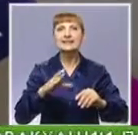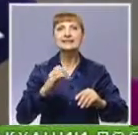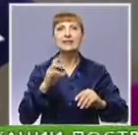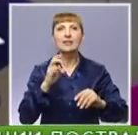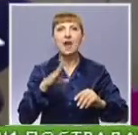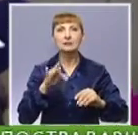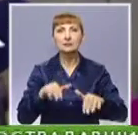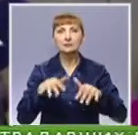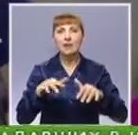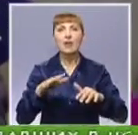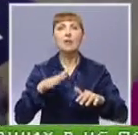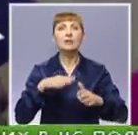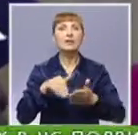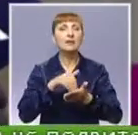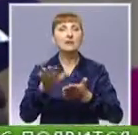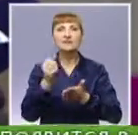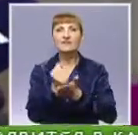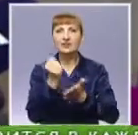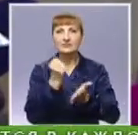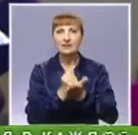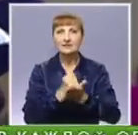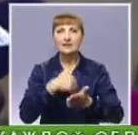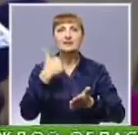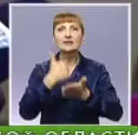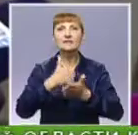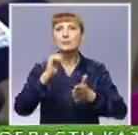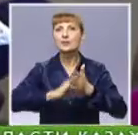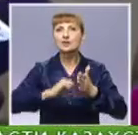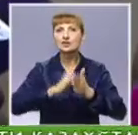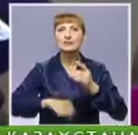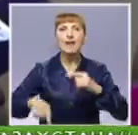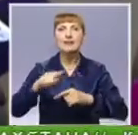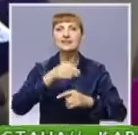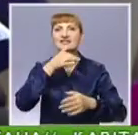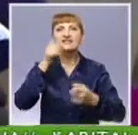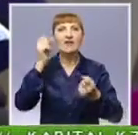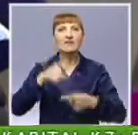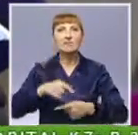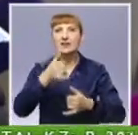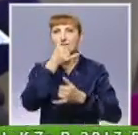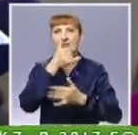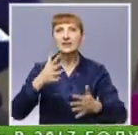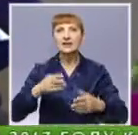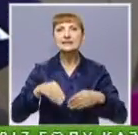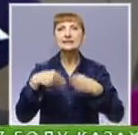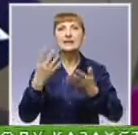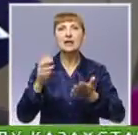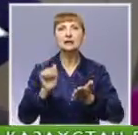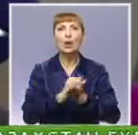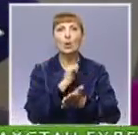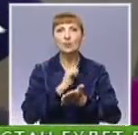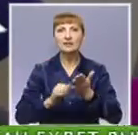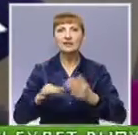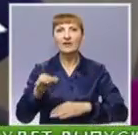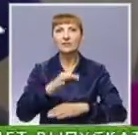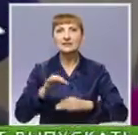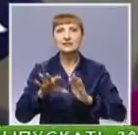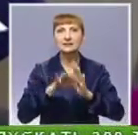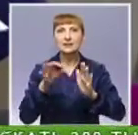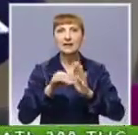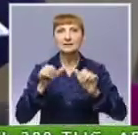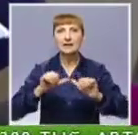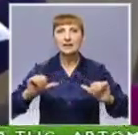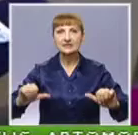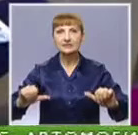в регистрации. Основные причины в том, что они своевременно не смогли сдать документы в областные избирательные